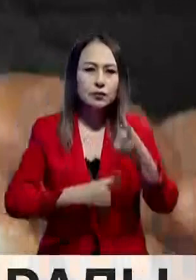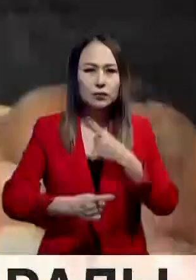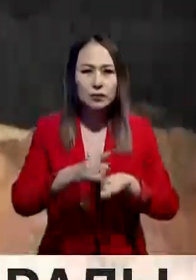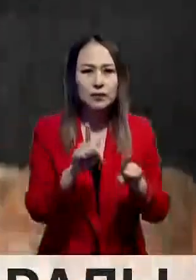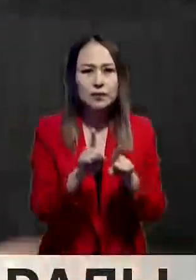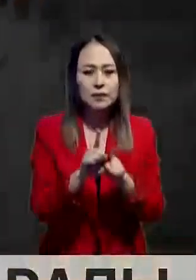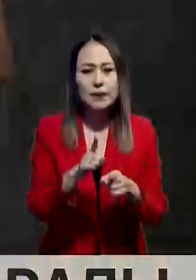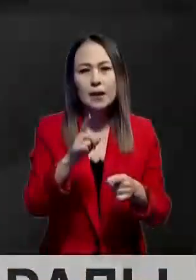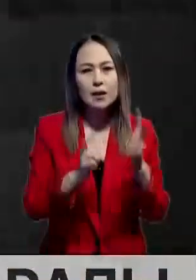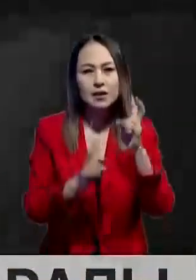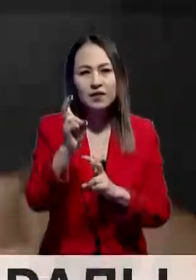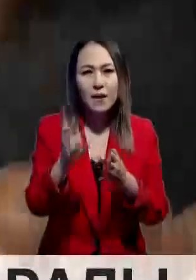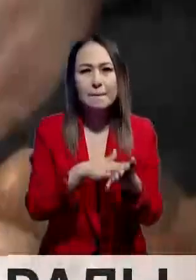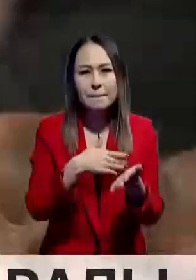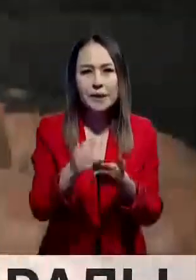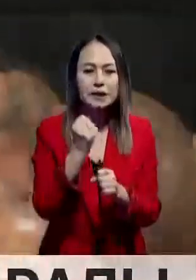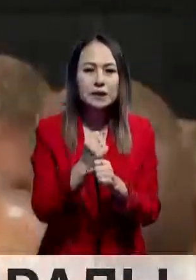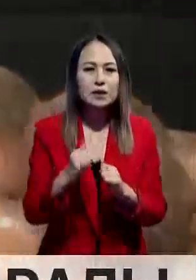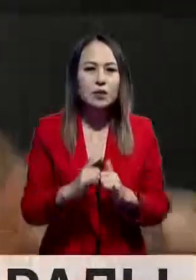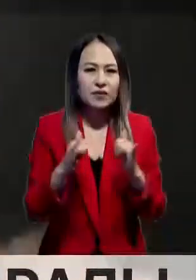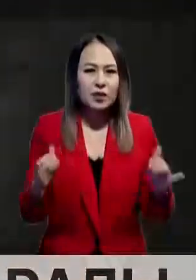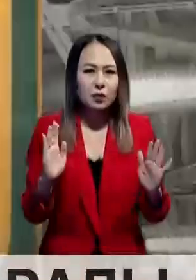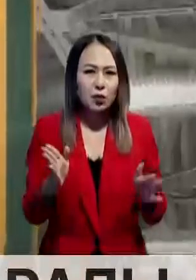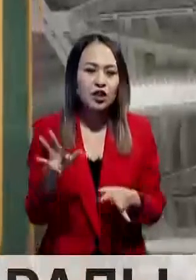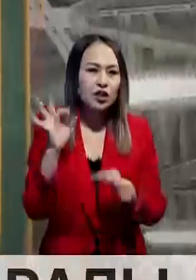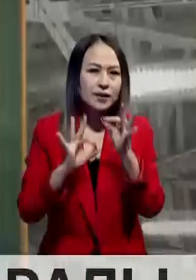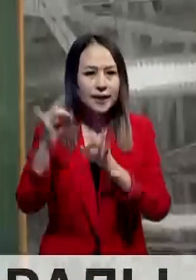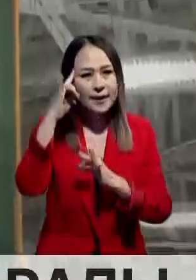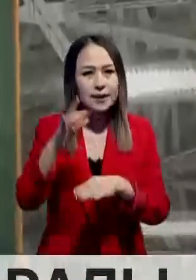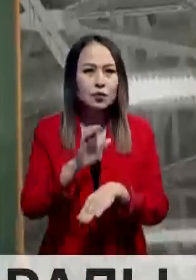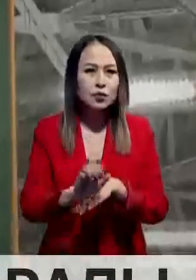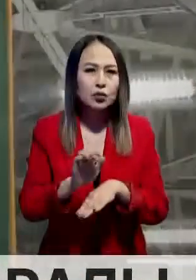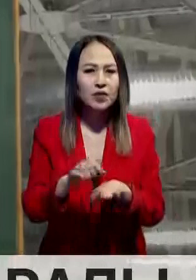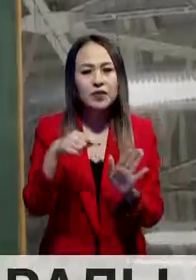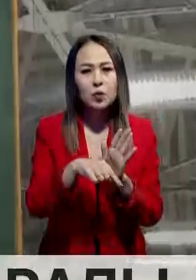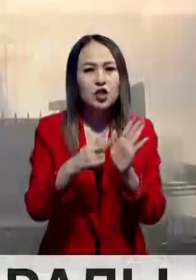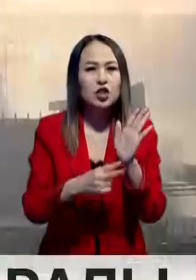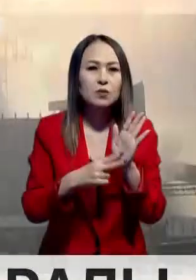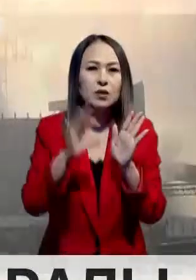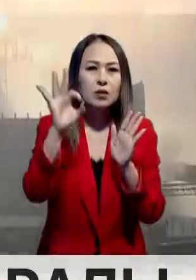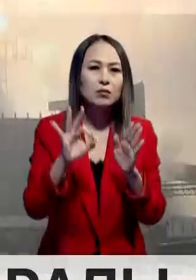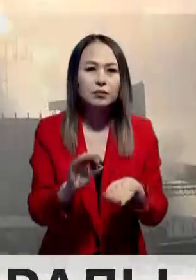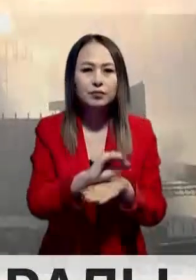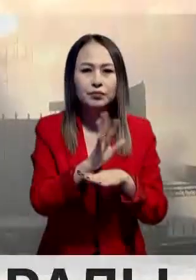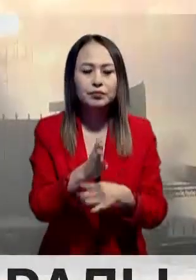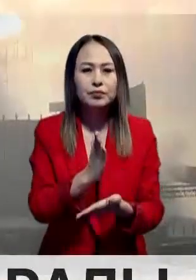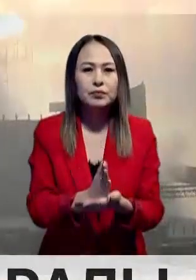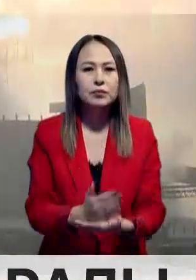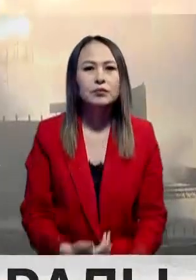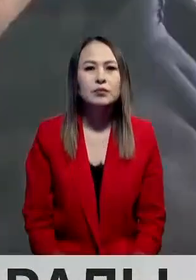үшін осындағы май зауытының қуатын арттырады. Қазір шығыс қазақстандық май өндірушілер ішкі нарықтың 70%-ын қамтып